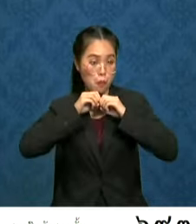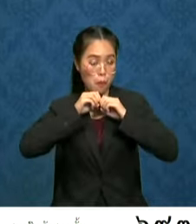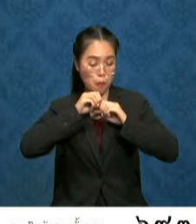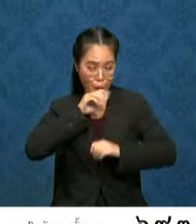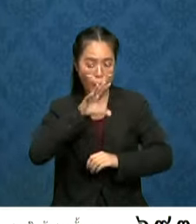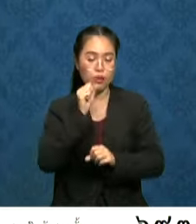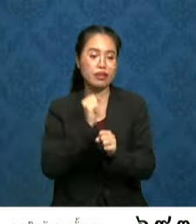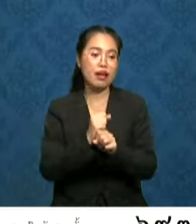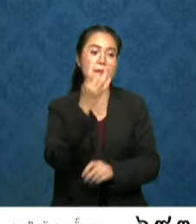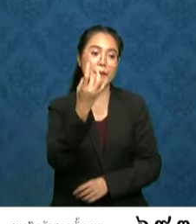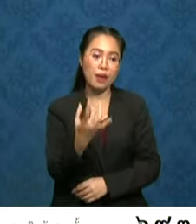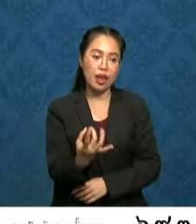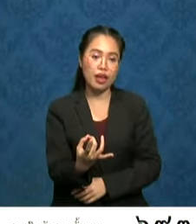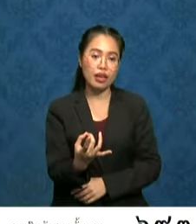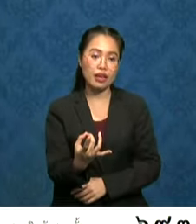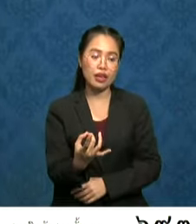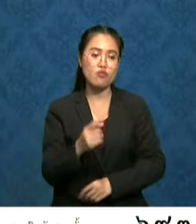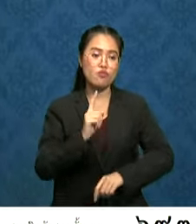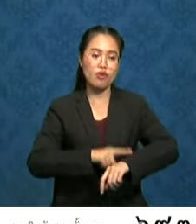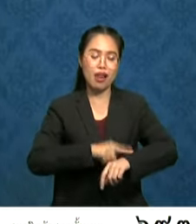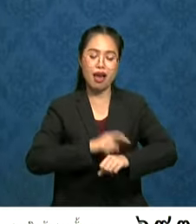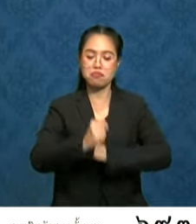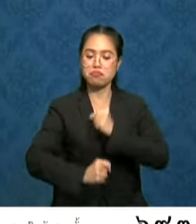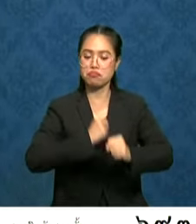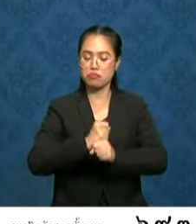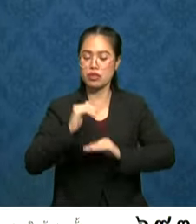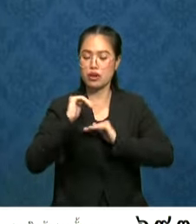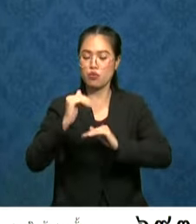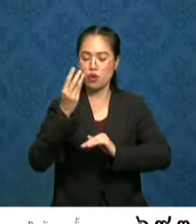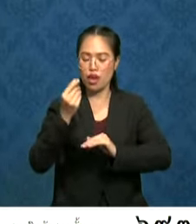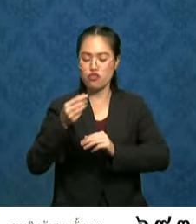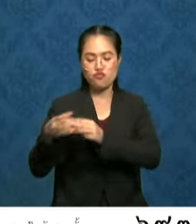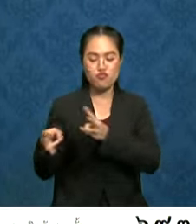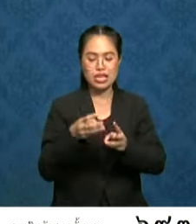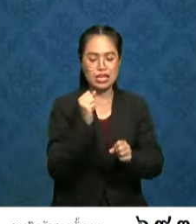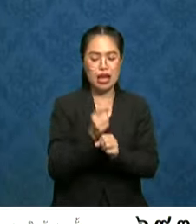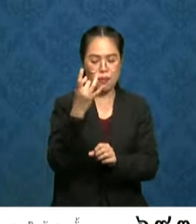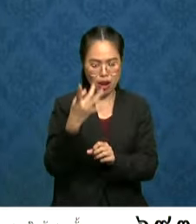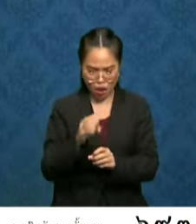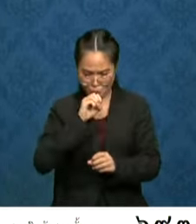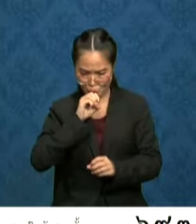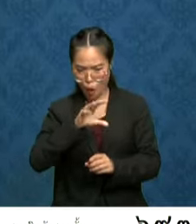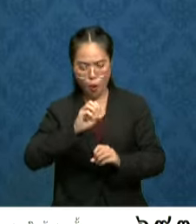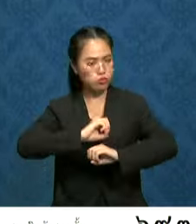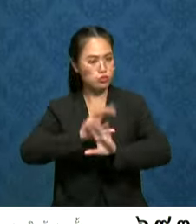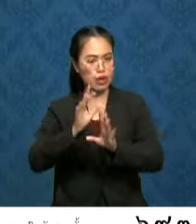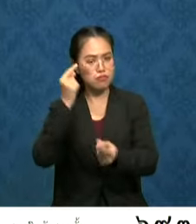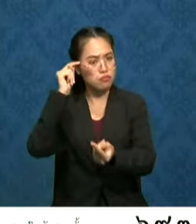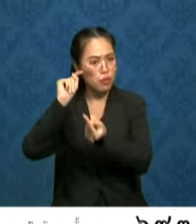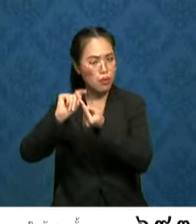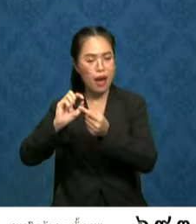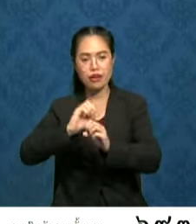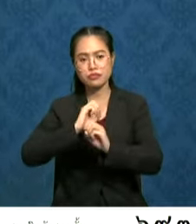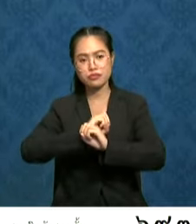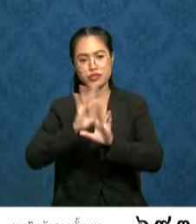ทำอะไรแล้วจะเสร็จภายในกี่ปีแล้วก็ทำอย่างไรด้วยนะคะมีตัวเลขเป้าหมายชัดเจนมากพรรค